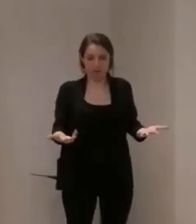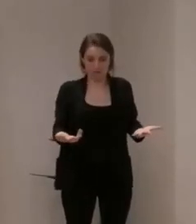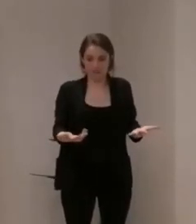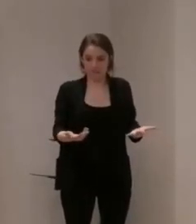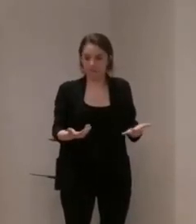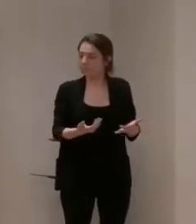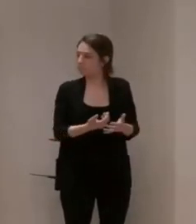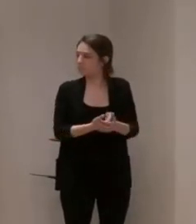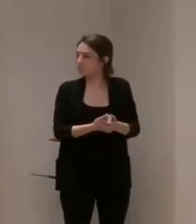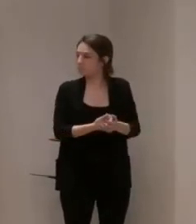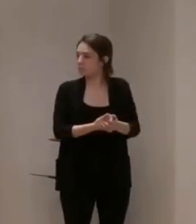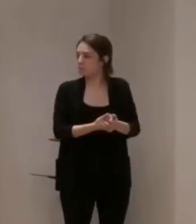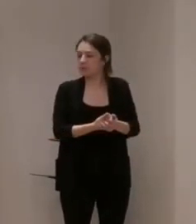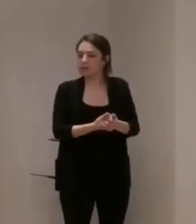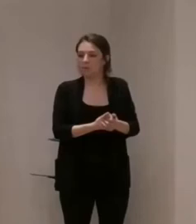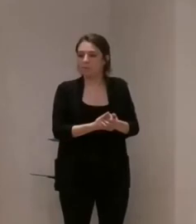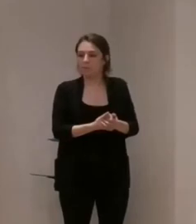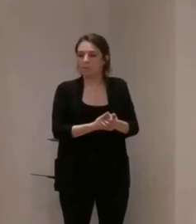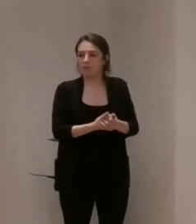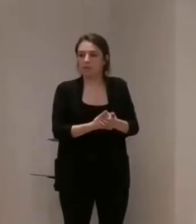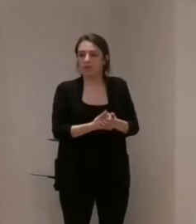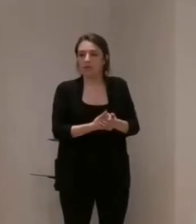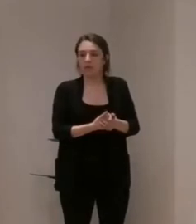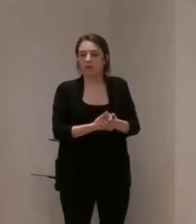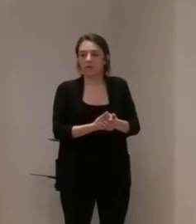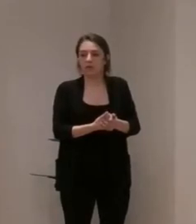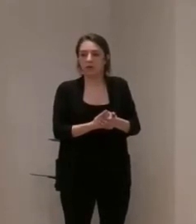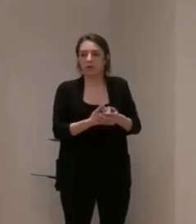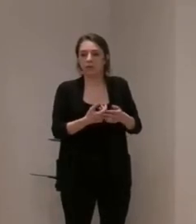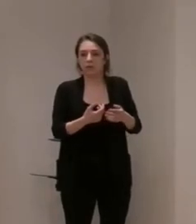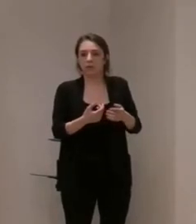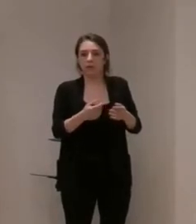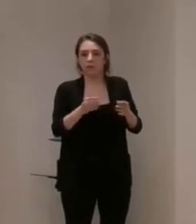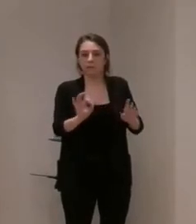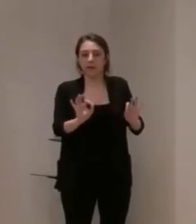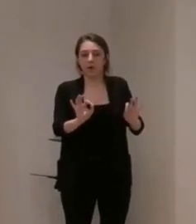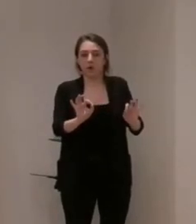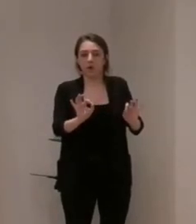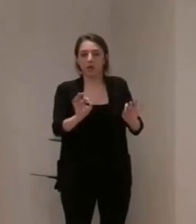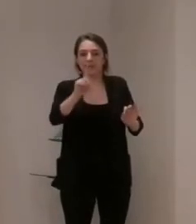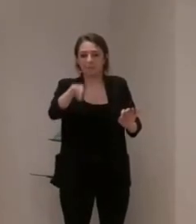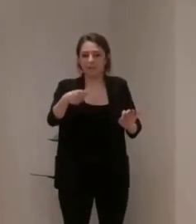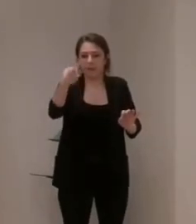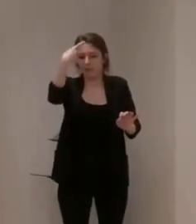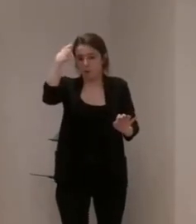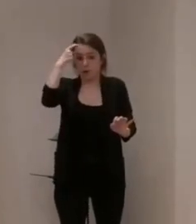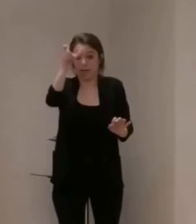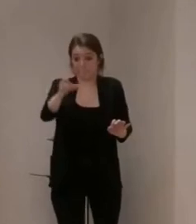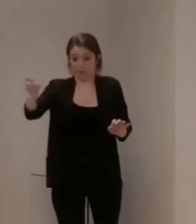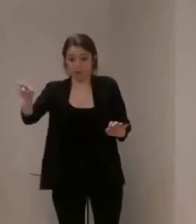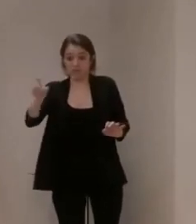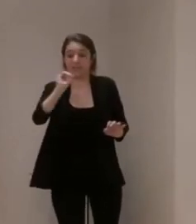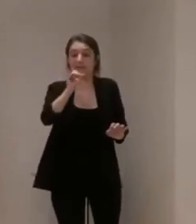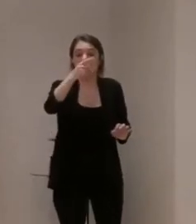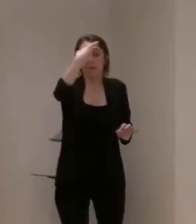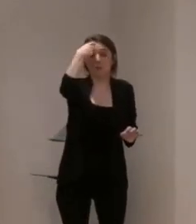primavera, tots els que hem pogut explicar la pròpia experiència. Però la memòria viu també en els llocs. I per tant, ens relacionem